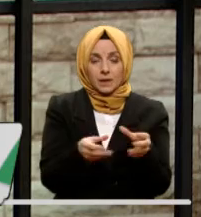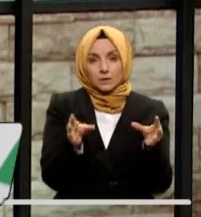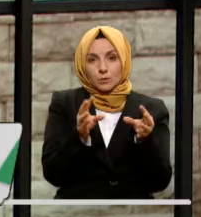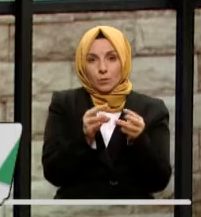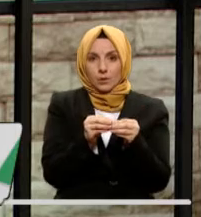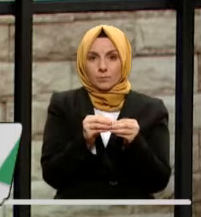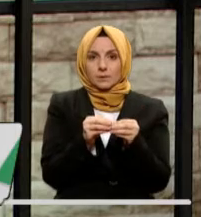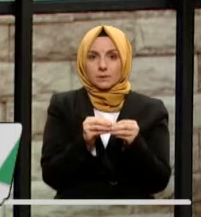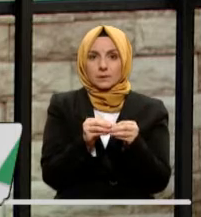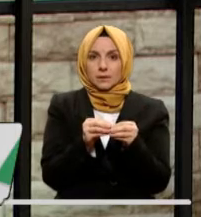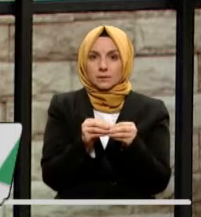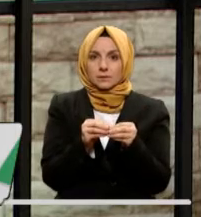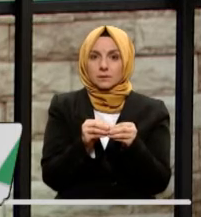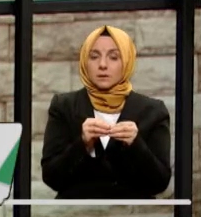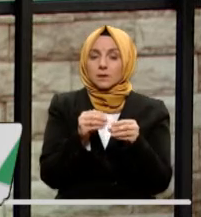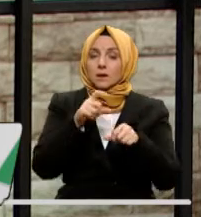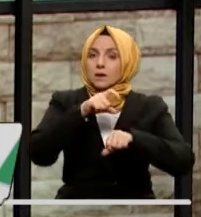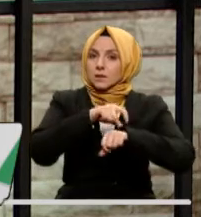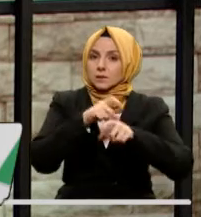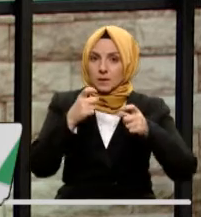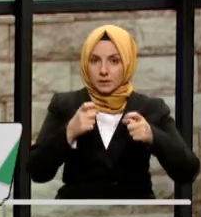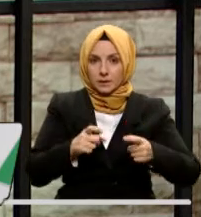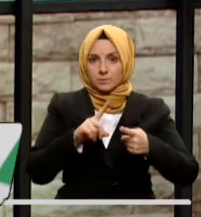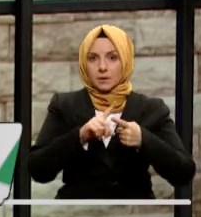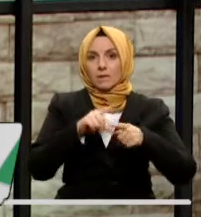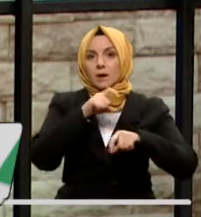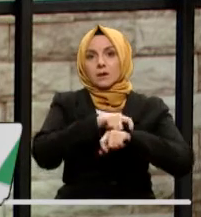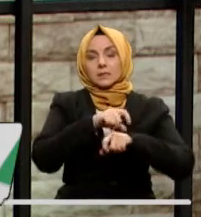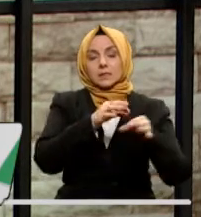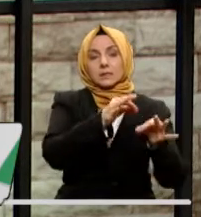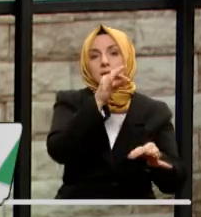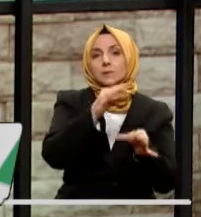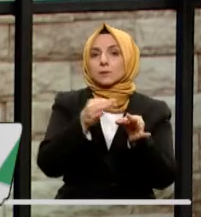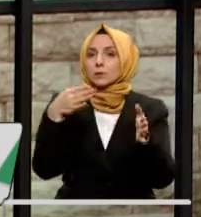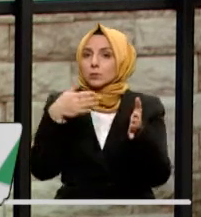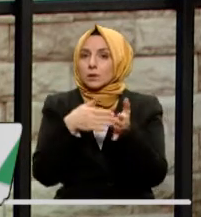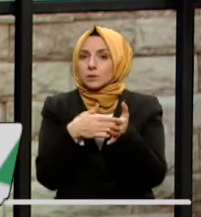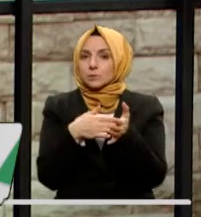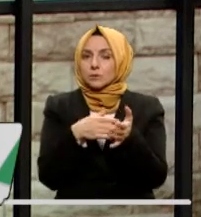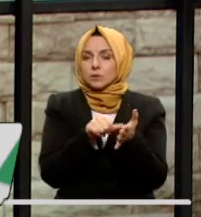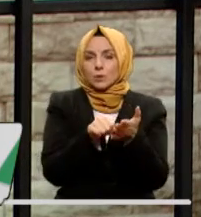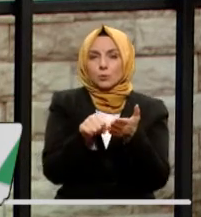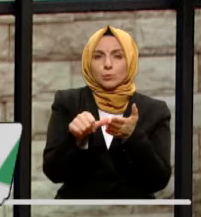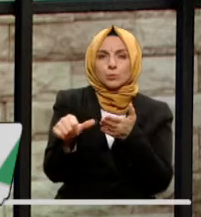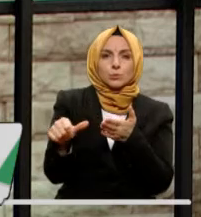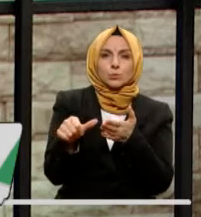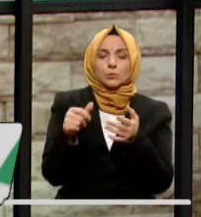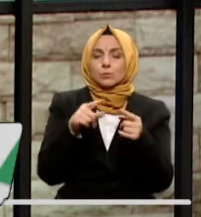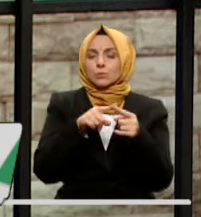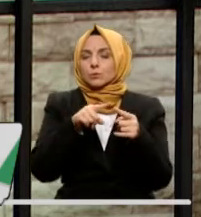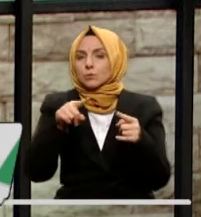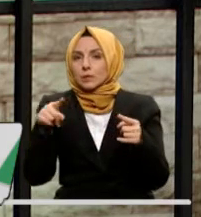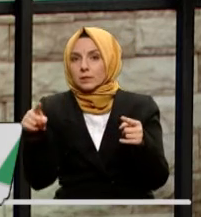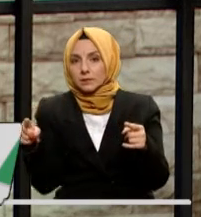toplanmasından hastanelerimizde hastalarımızı ulaştırılmasına kadar ki bütün Lojistik süreçler dahil olmak üzere